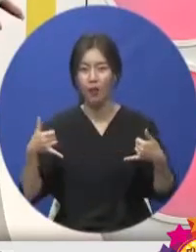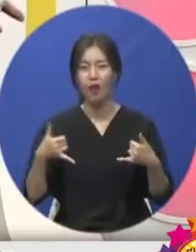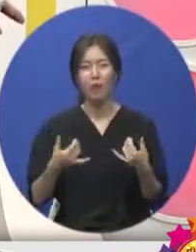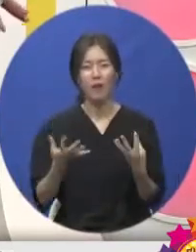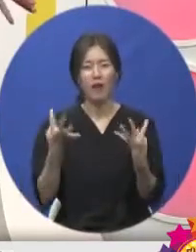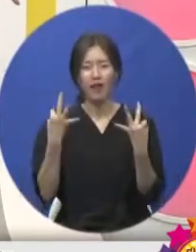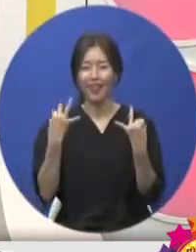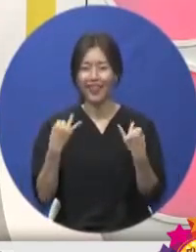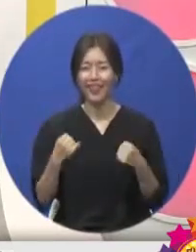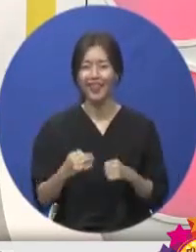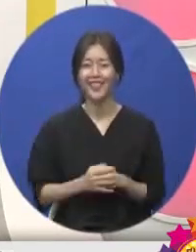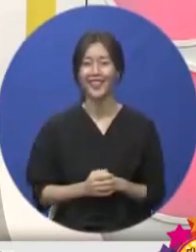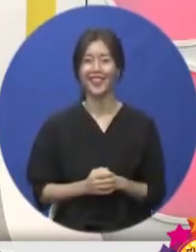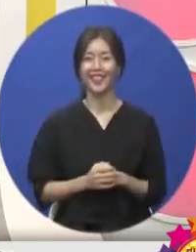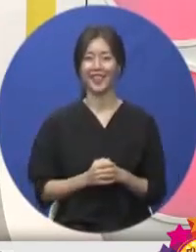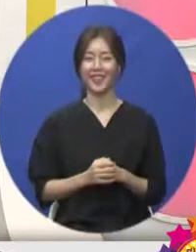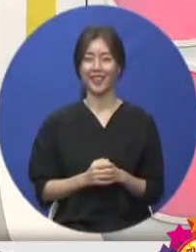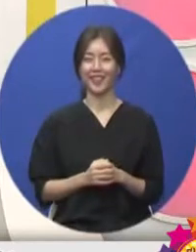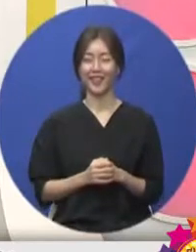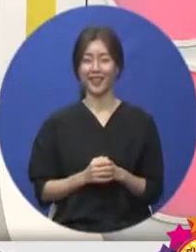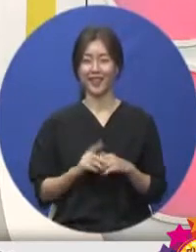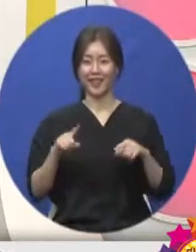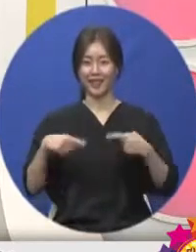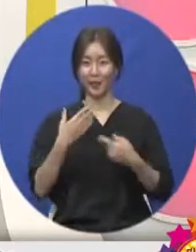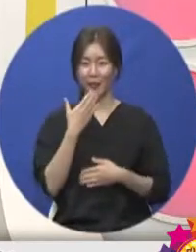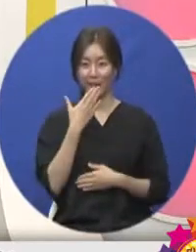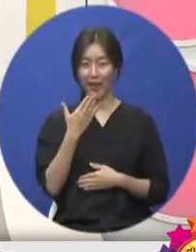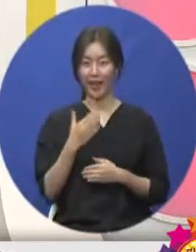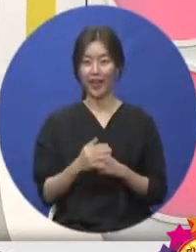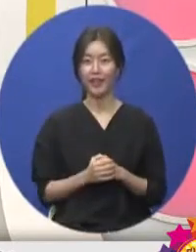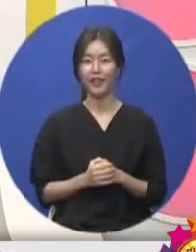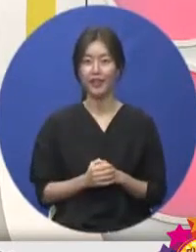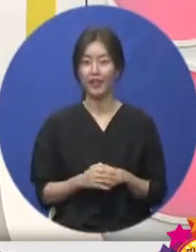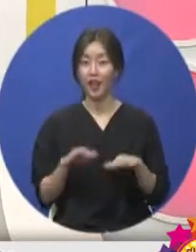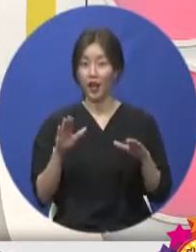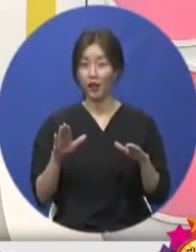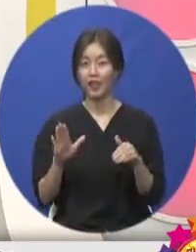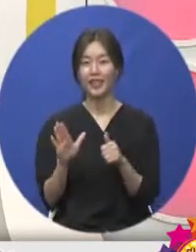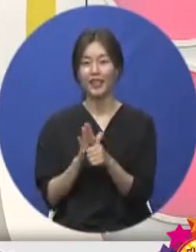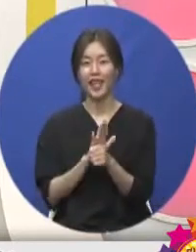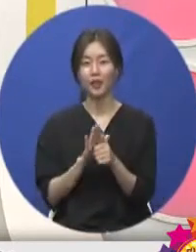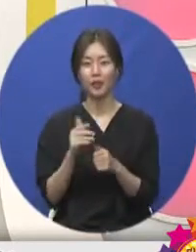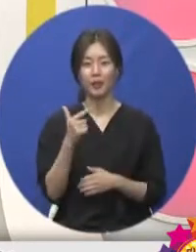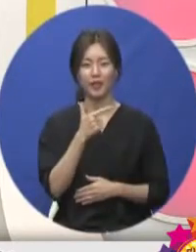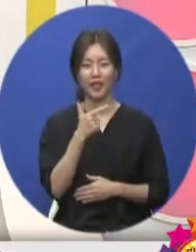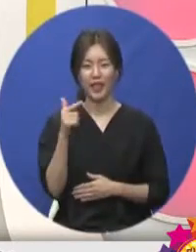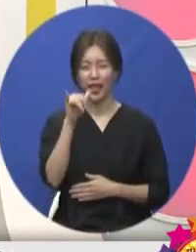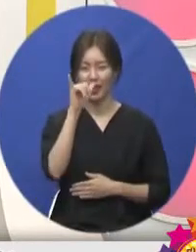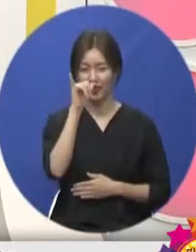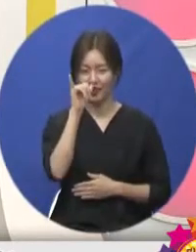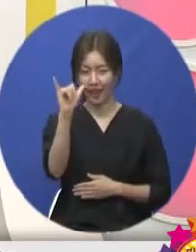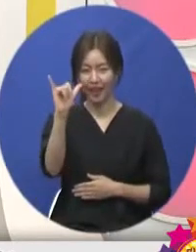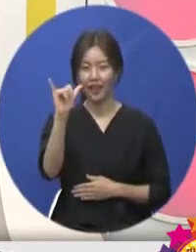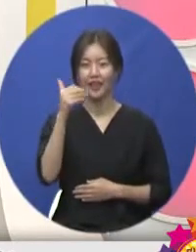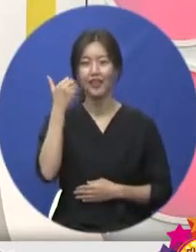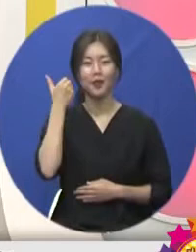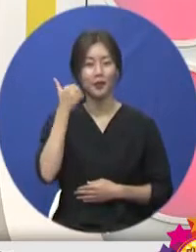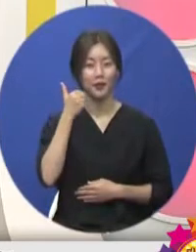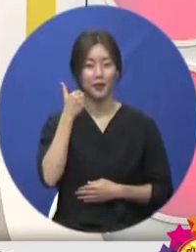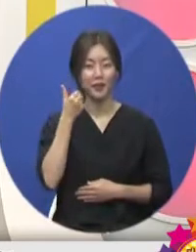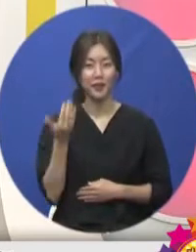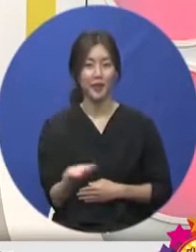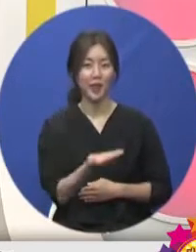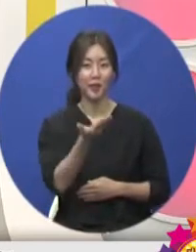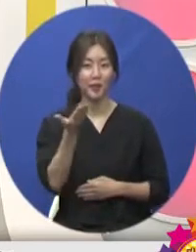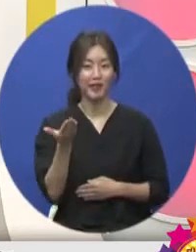등등 상품이 부지나죠. 예. 오늘은 나눔 대상 네. 최고의 대상을 네. 어느 분이 갈지